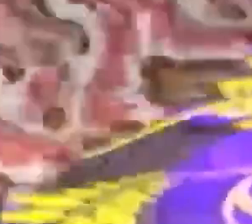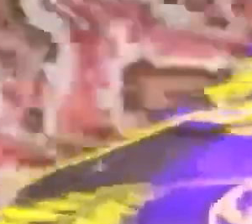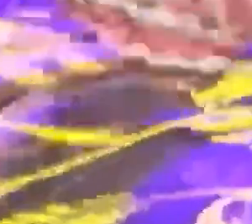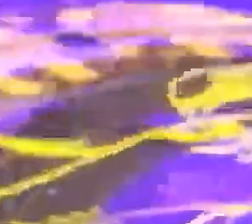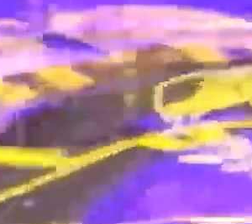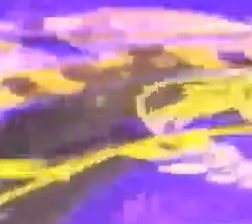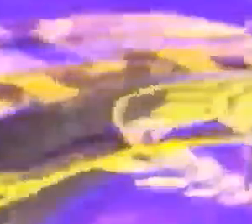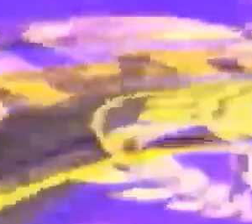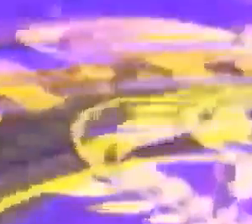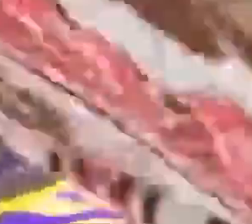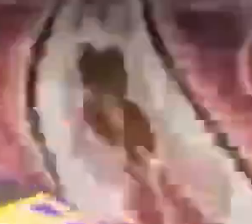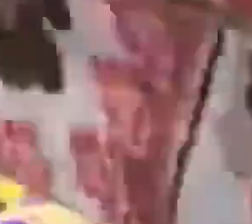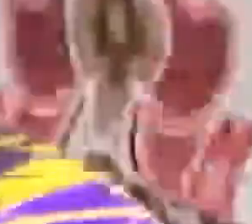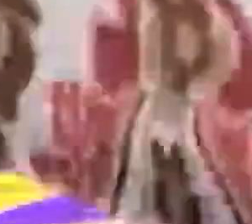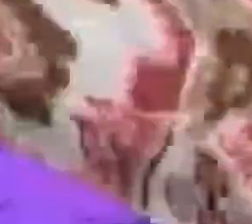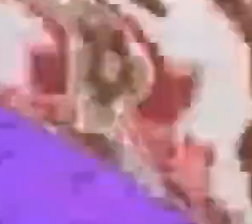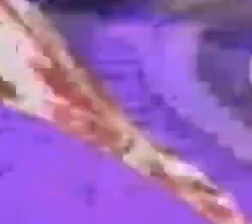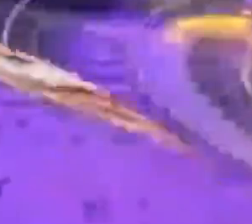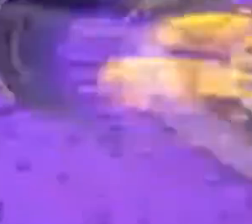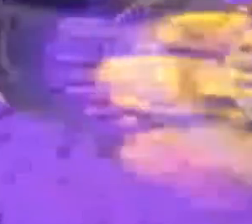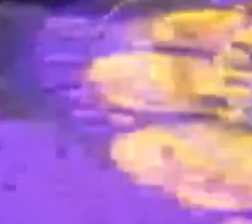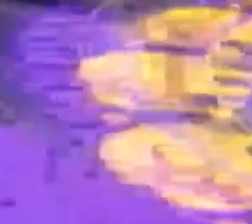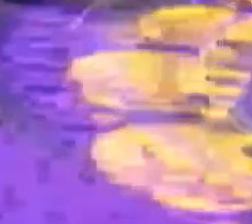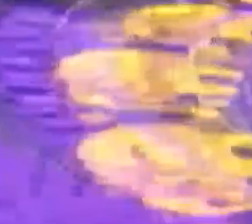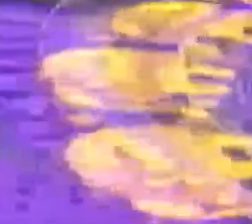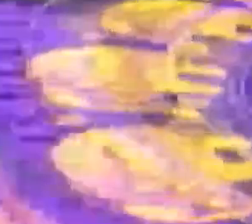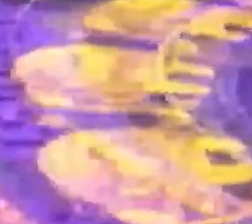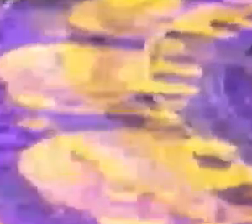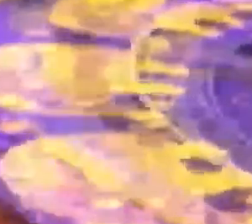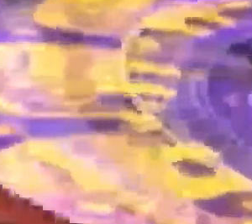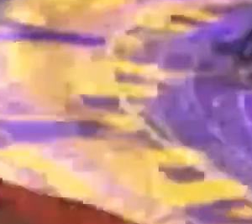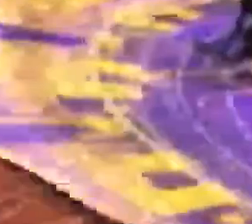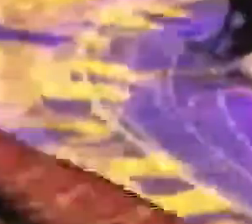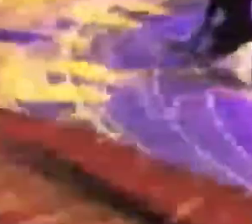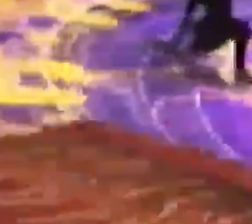झाले महिने ईटा आसपांस आग।